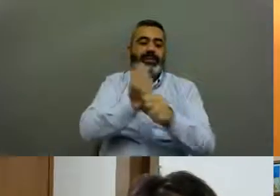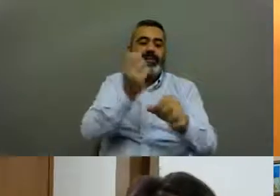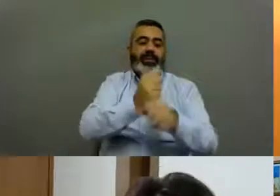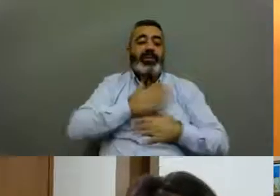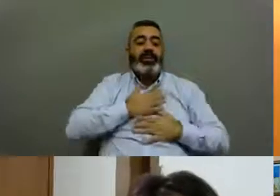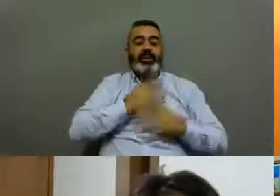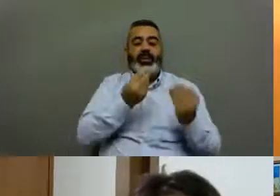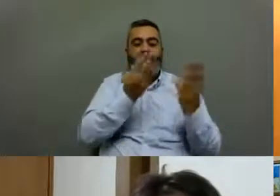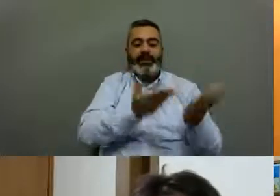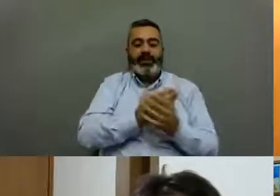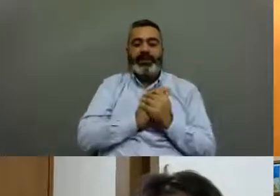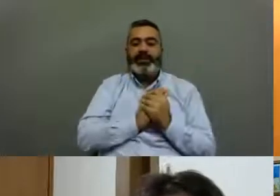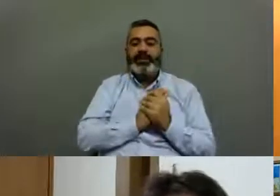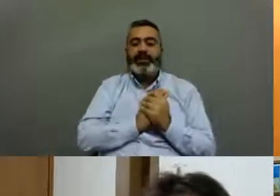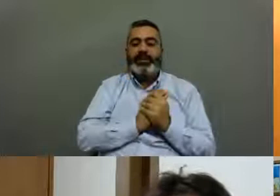πολύ.